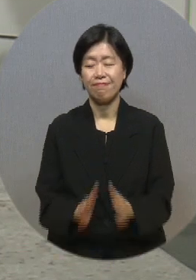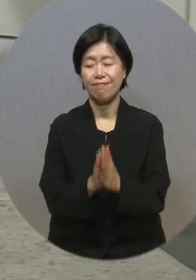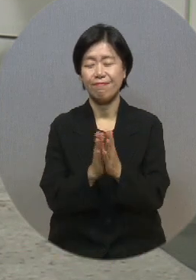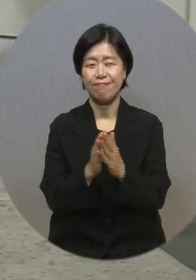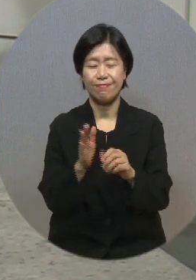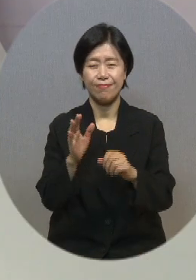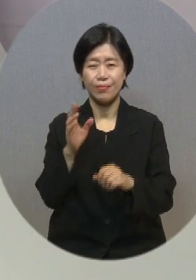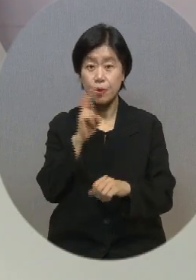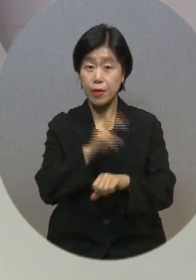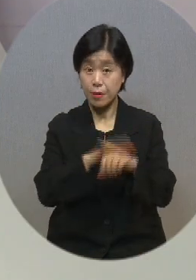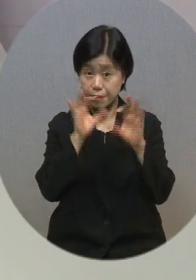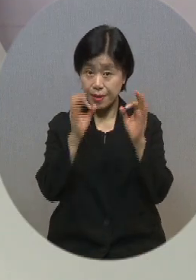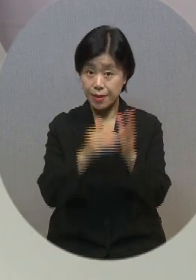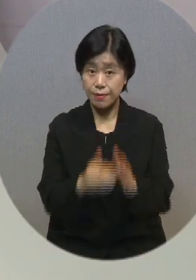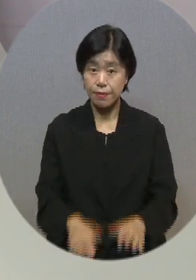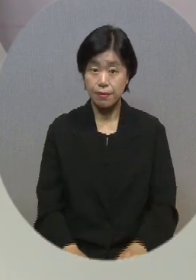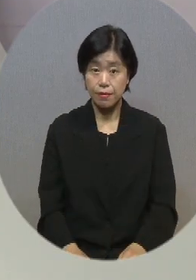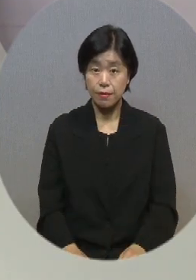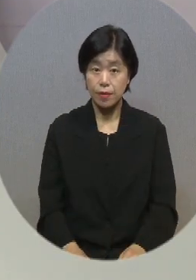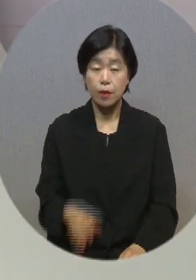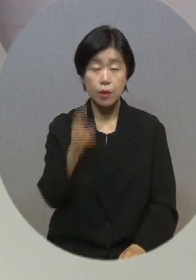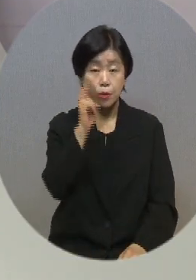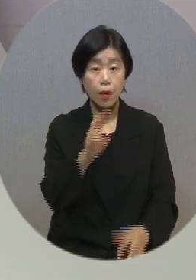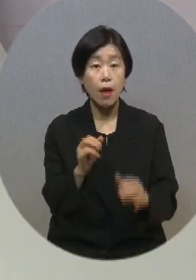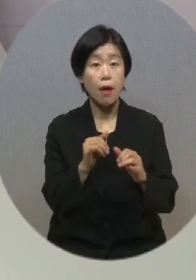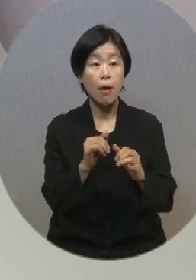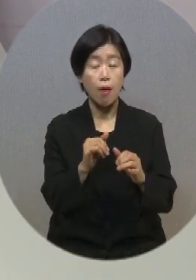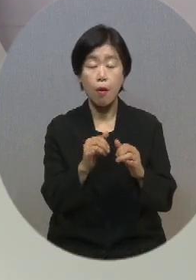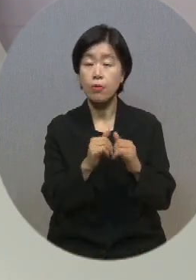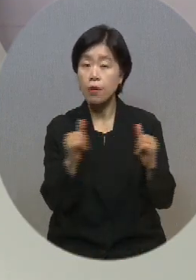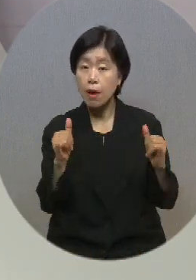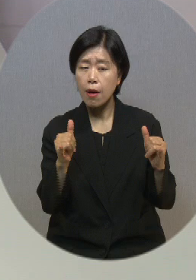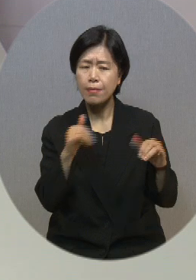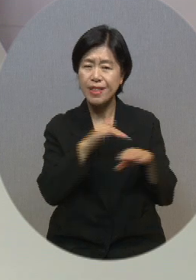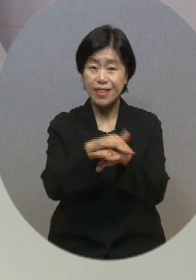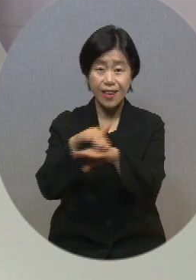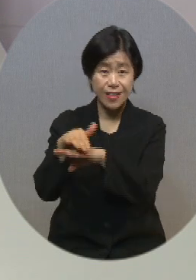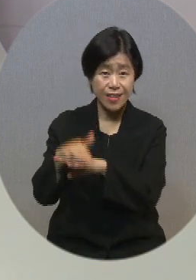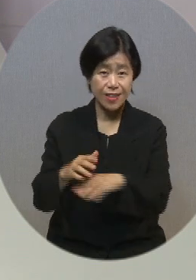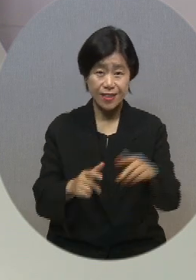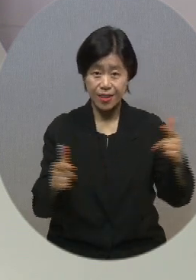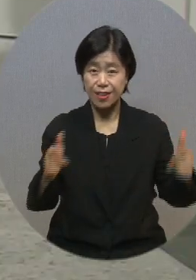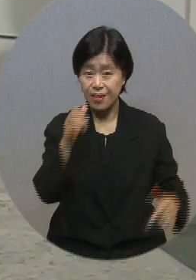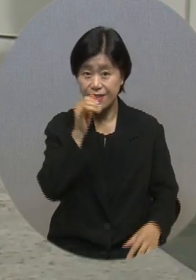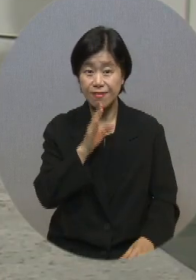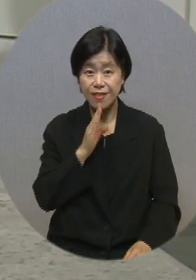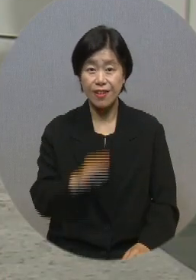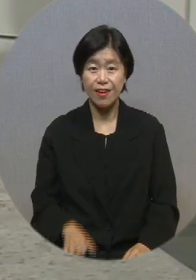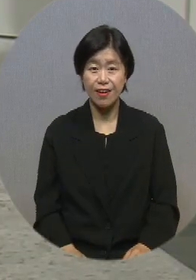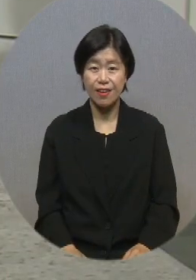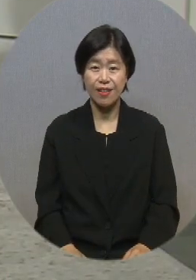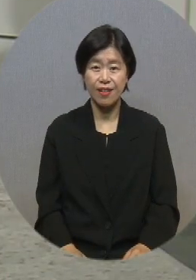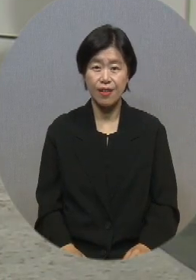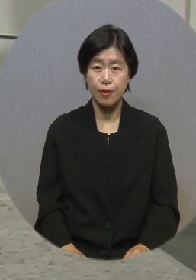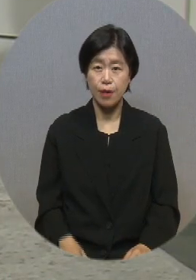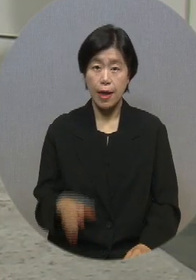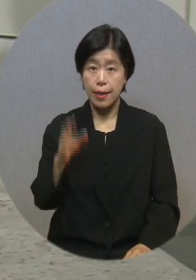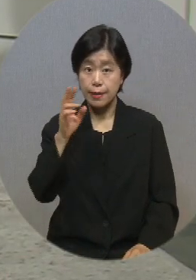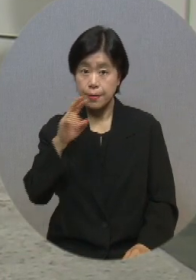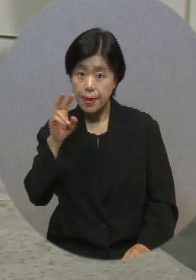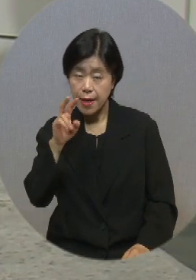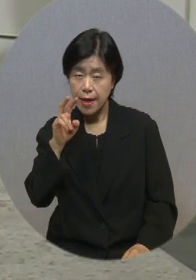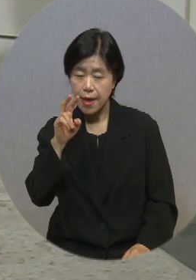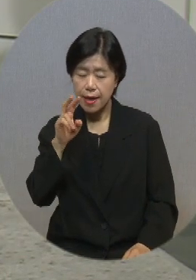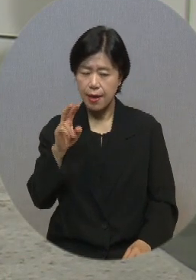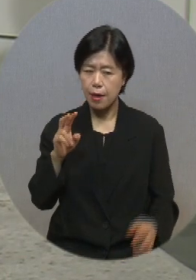들었습니다. 아, 이 노래 하시는 분들마다 다 특색이 있어요. 네. 음이 음악과 더불어 딱 물려서 나오는 분